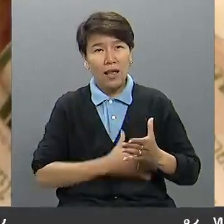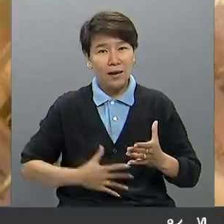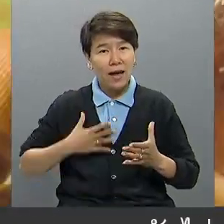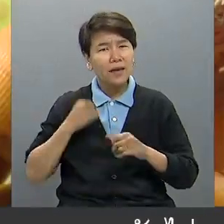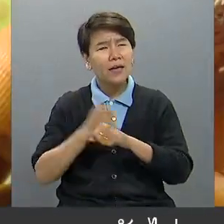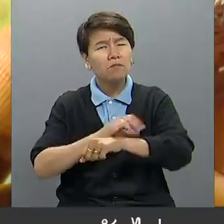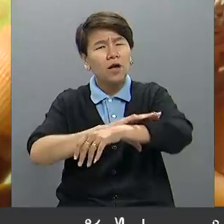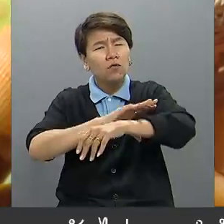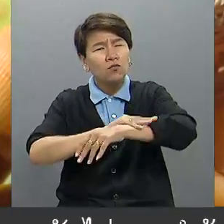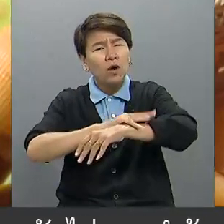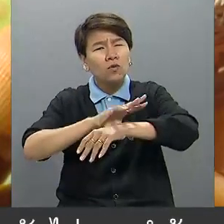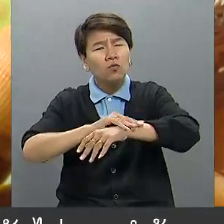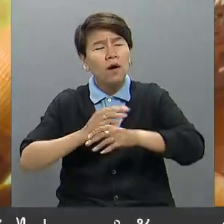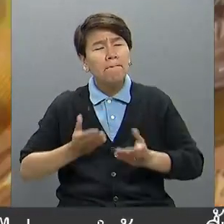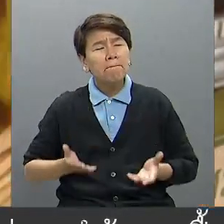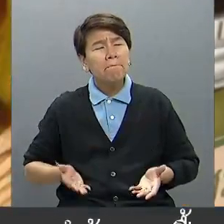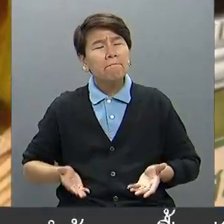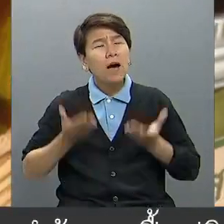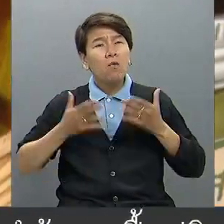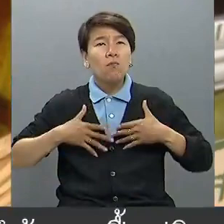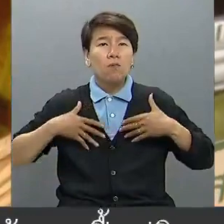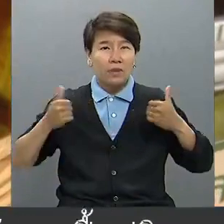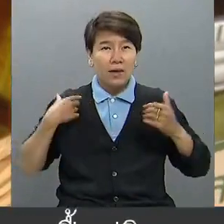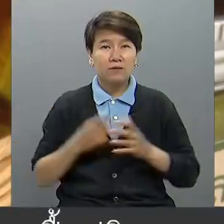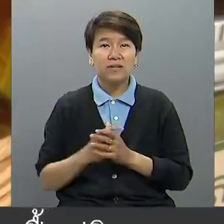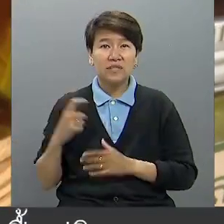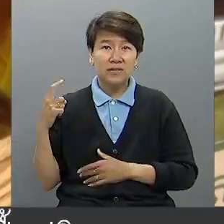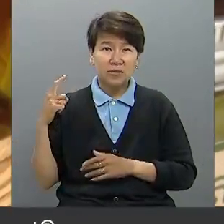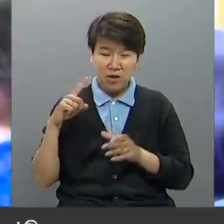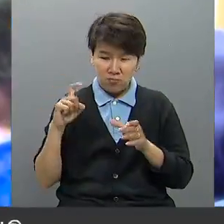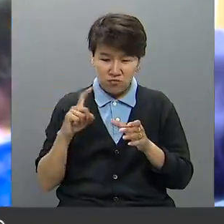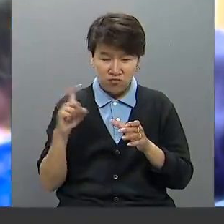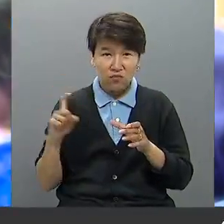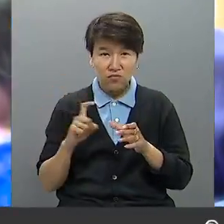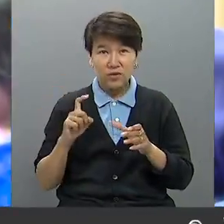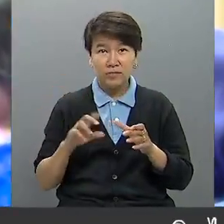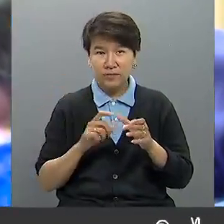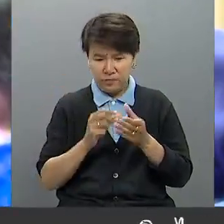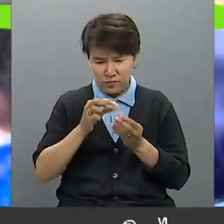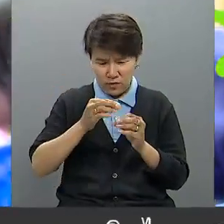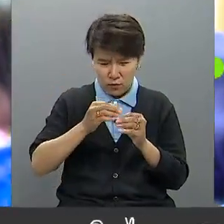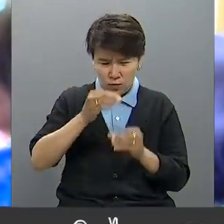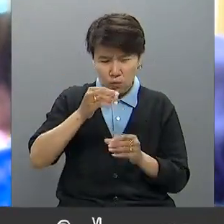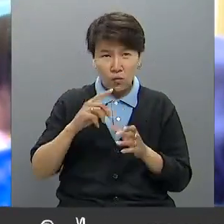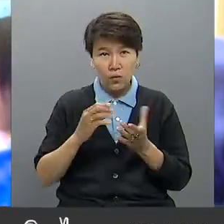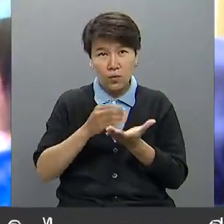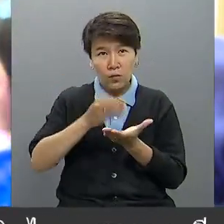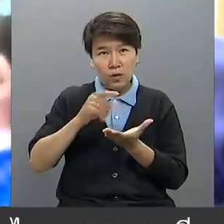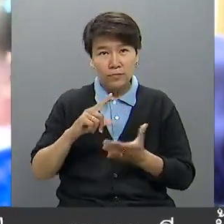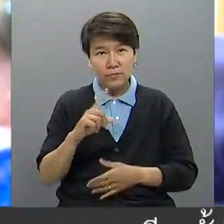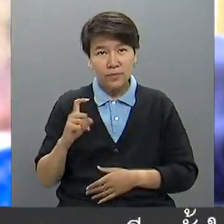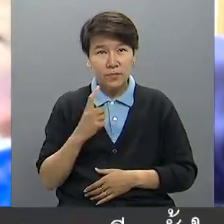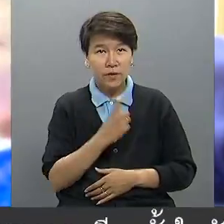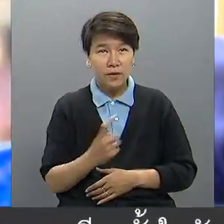ได้ค่ะแล้วก็มีสเปรย์นี่ก็สเปรย์น้ำมันสเปรย์ของสมุนไพรที่ทำให้เราคลาย